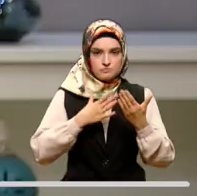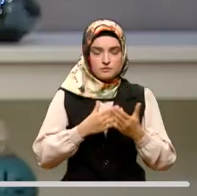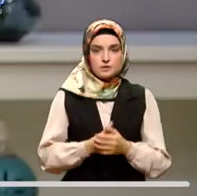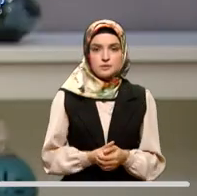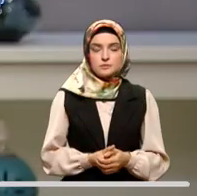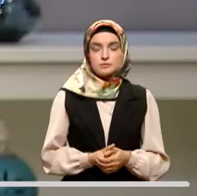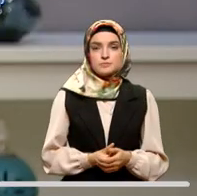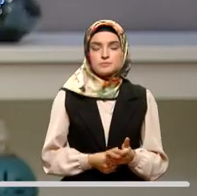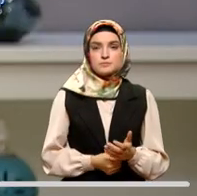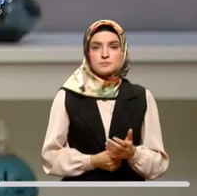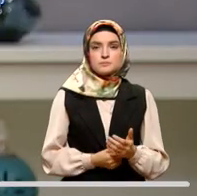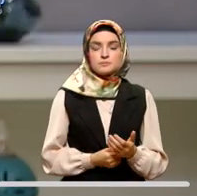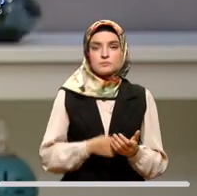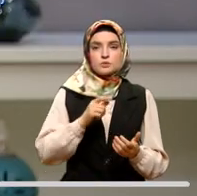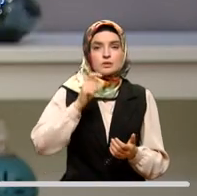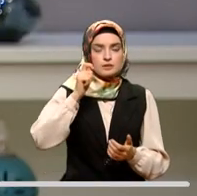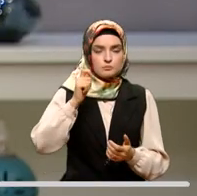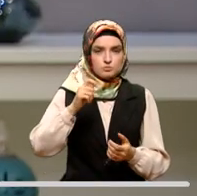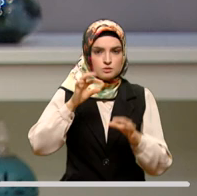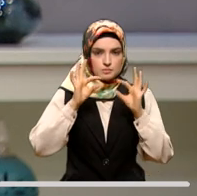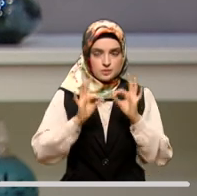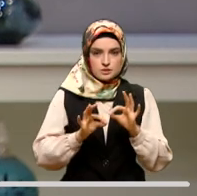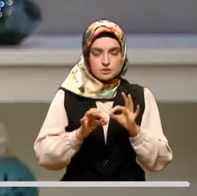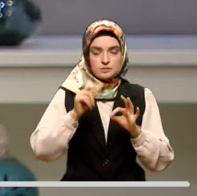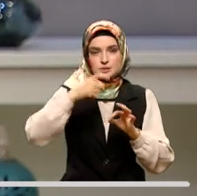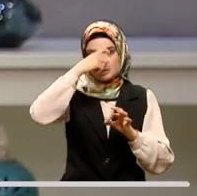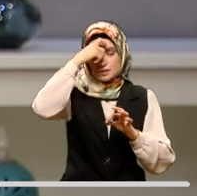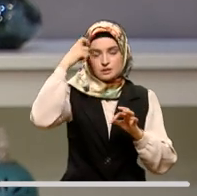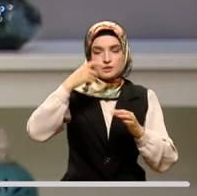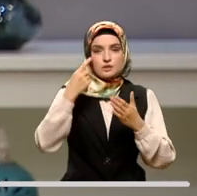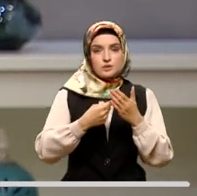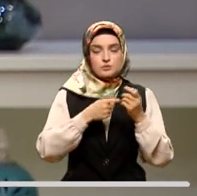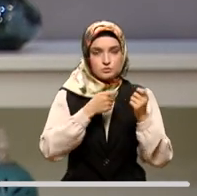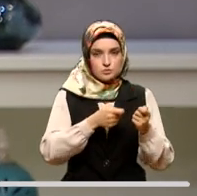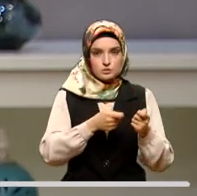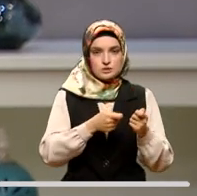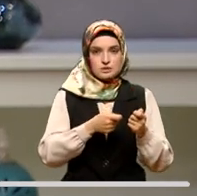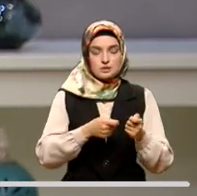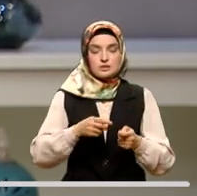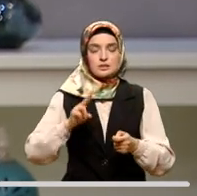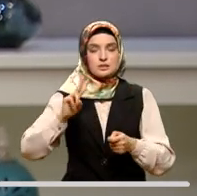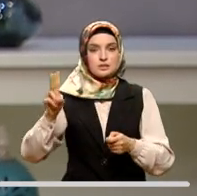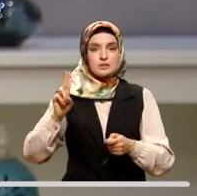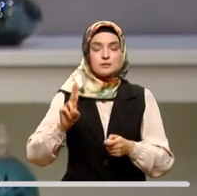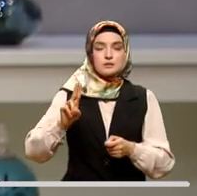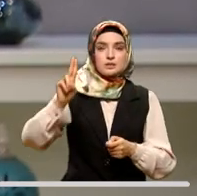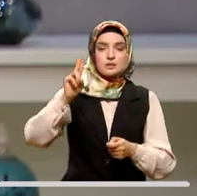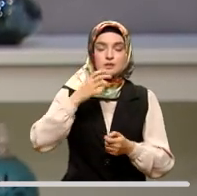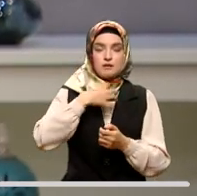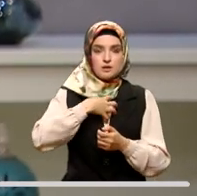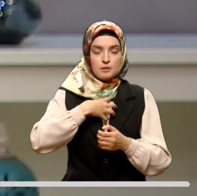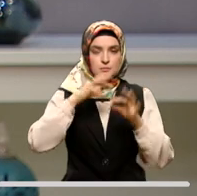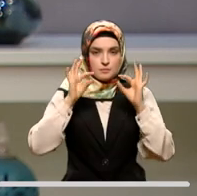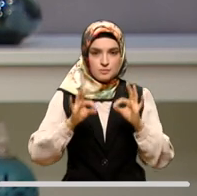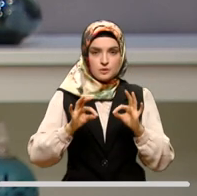Peki şimdi o Temmuz'da başlayacaktı. Evet. Ama bizim yaz Kur'an kursları 27 Haziran. 27 Haziran'da başlıyor. 27 Haziran'da başlıyor. Onun için başvuruları pazartesinden